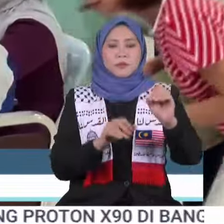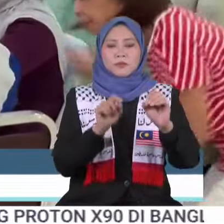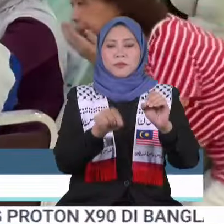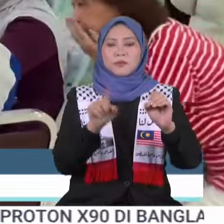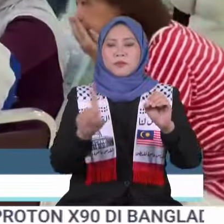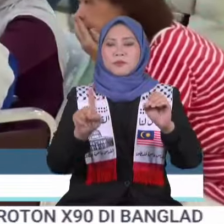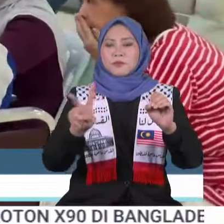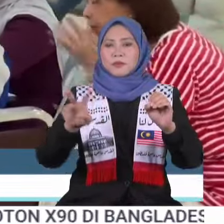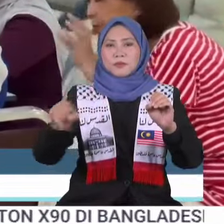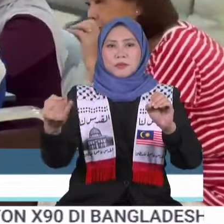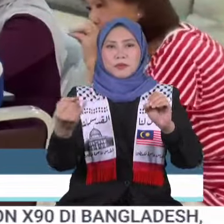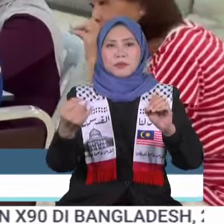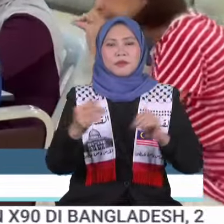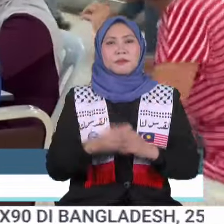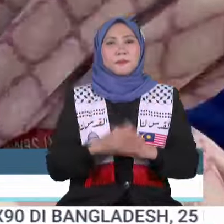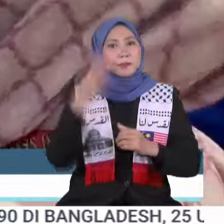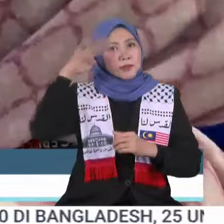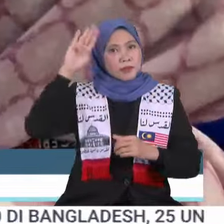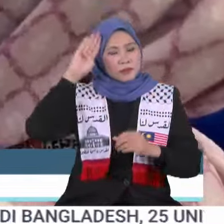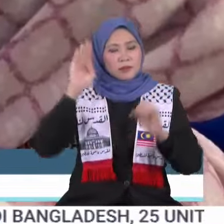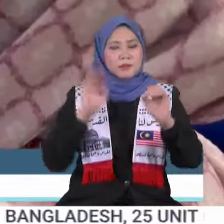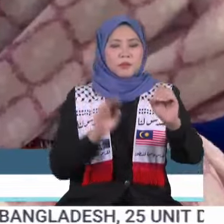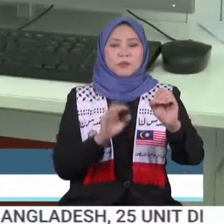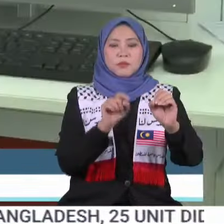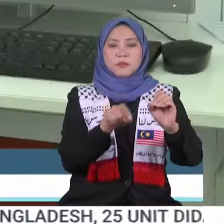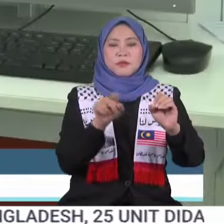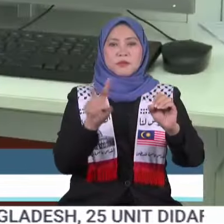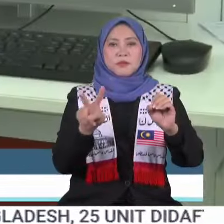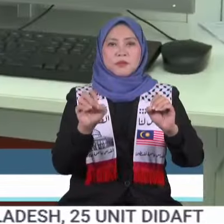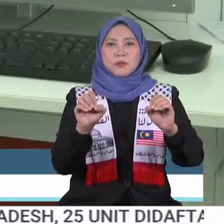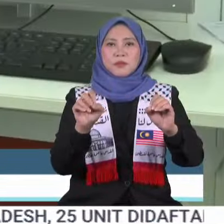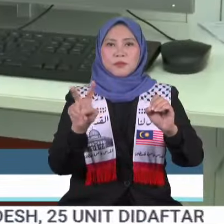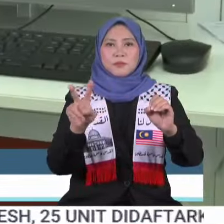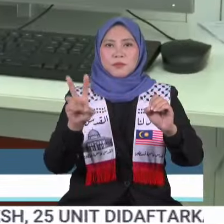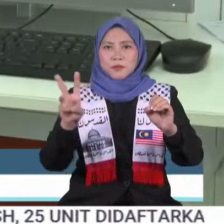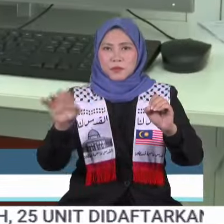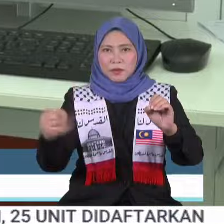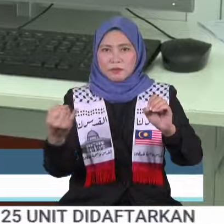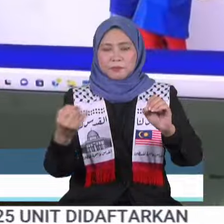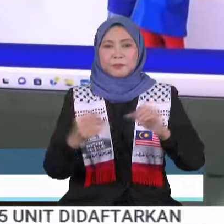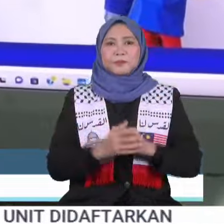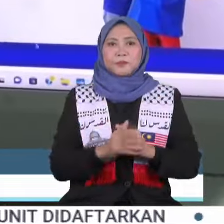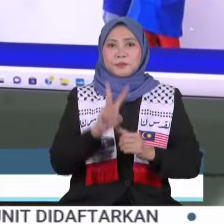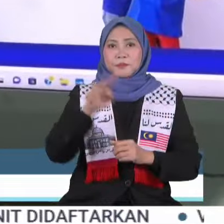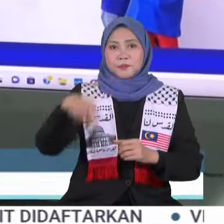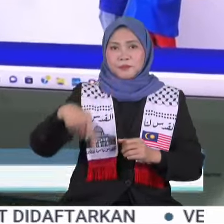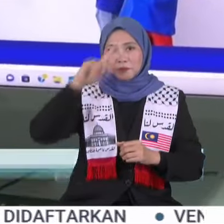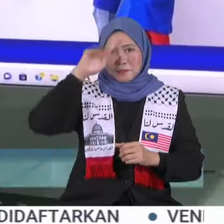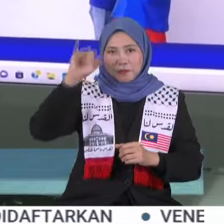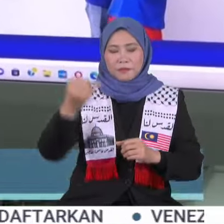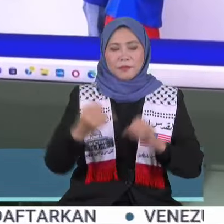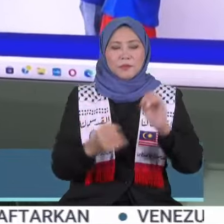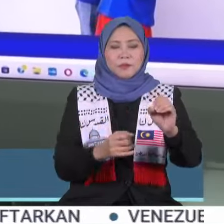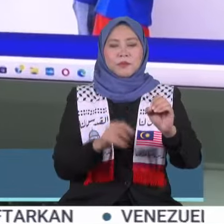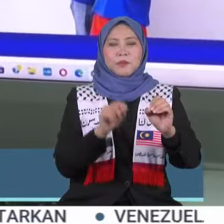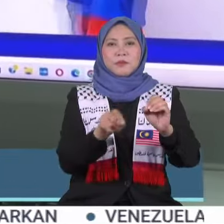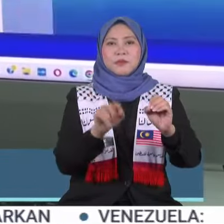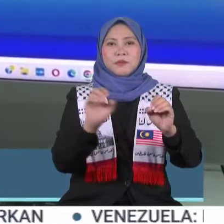0.12 juta Perlis 0.06 juta wilayah Persekutuan Putrajaya